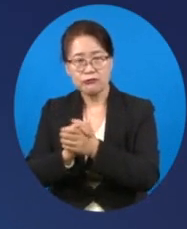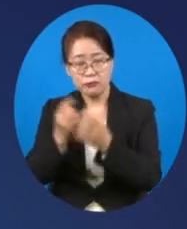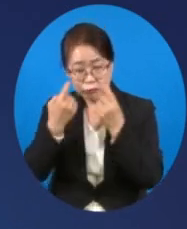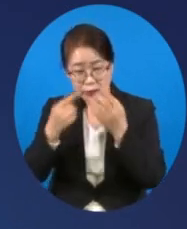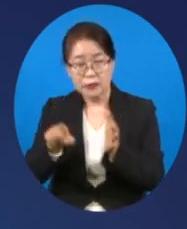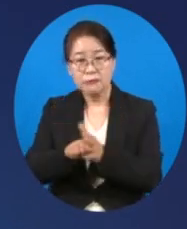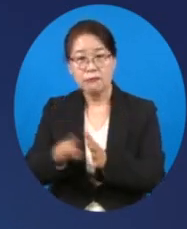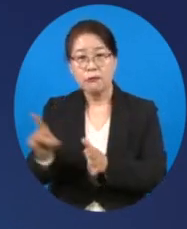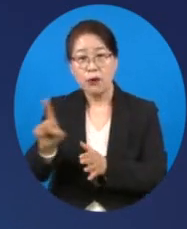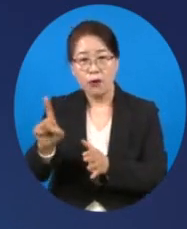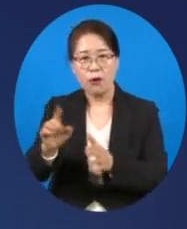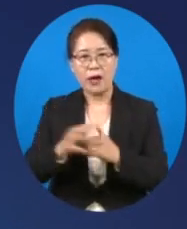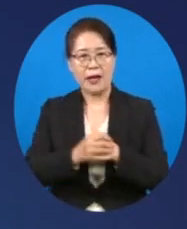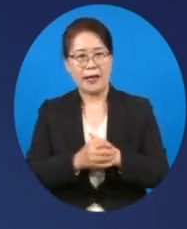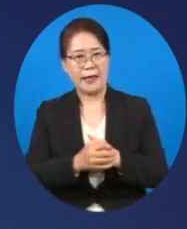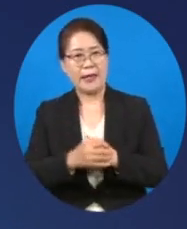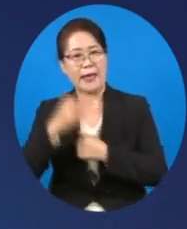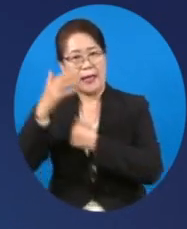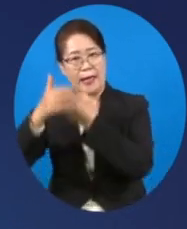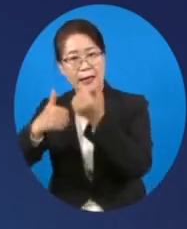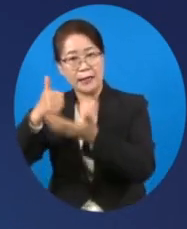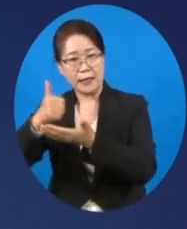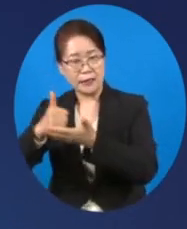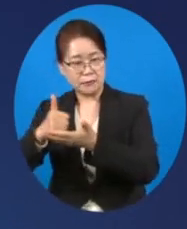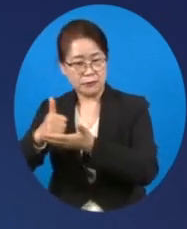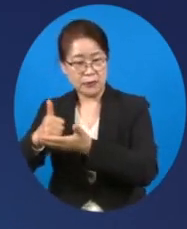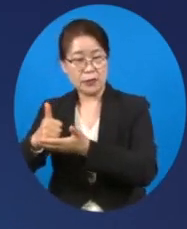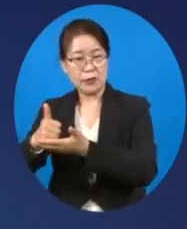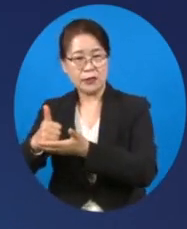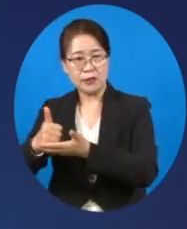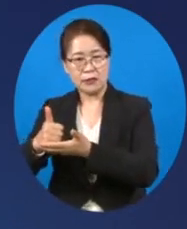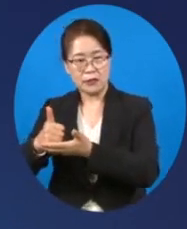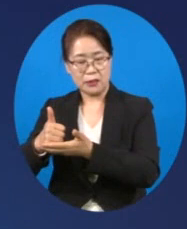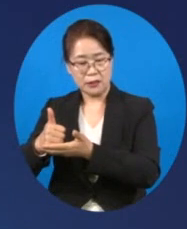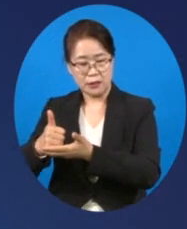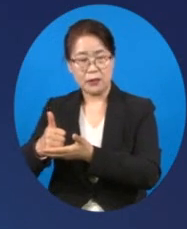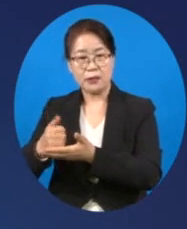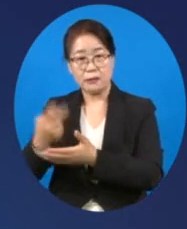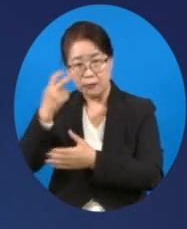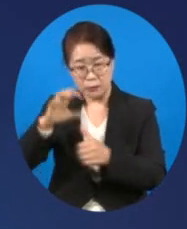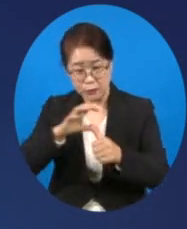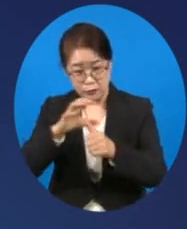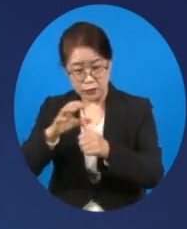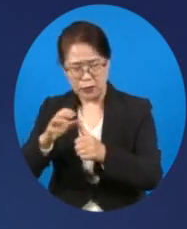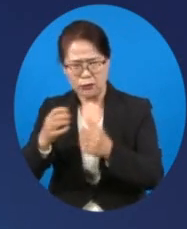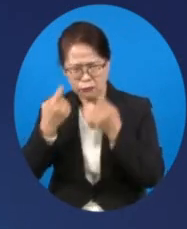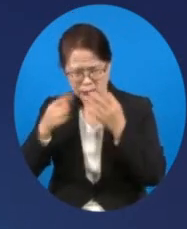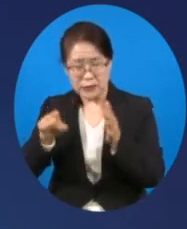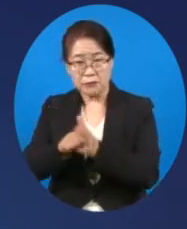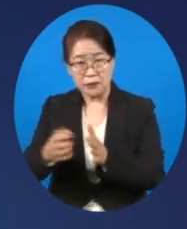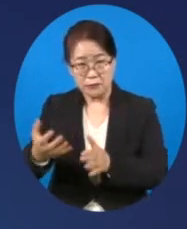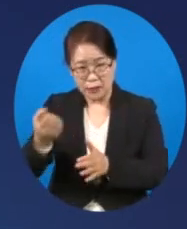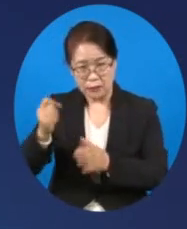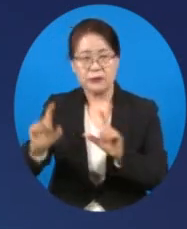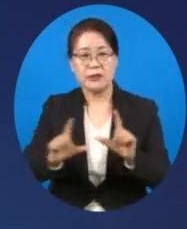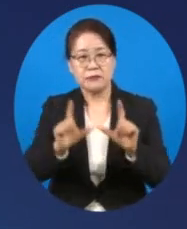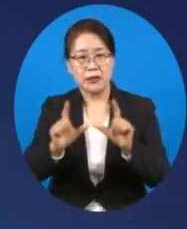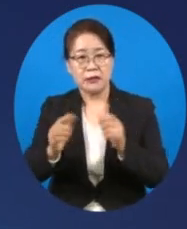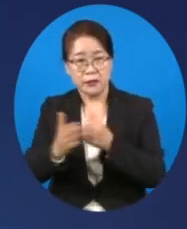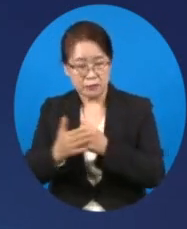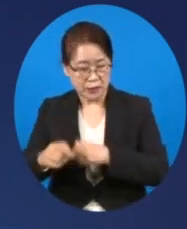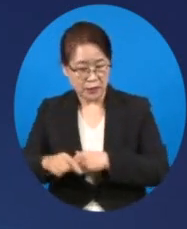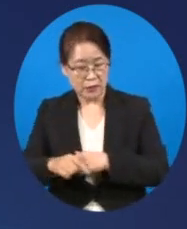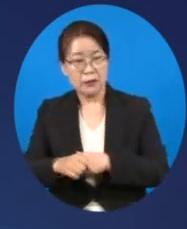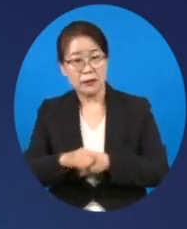확신이 있어서는고 하면은 하나님이 우리의 인생을 책임져 주신다라는 확신이 있었어요 그러기 때문에